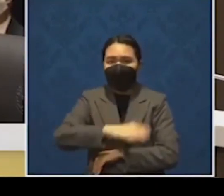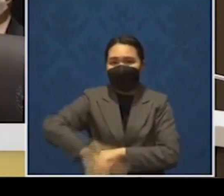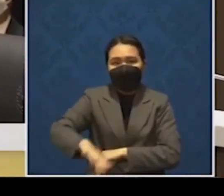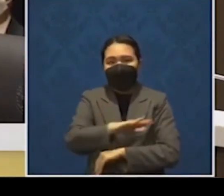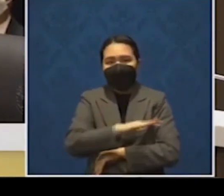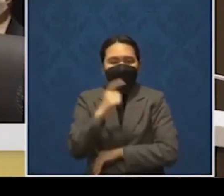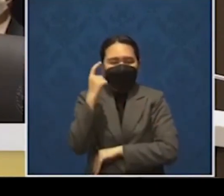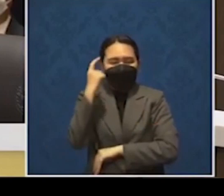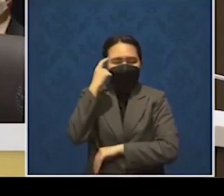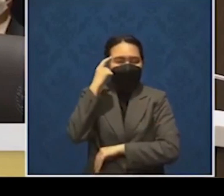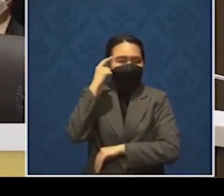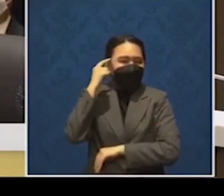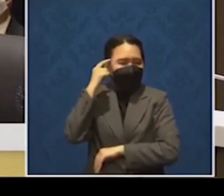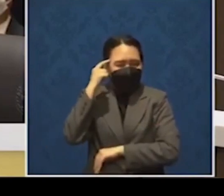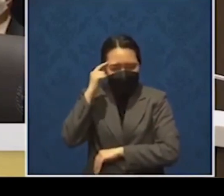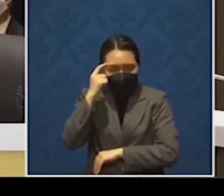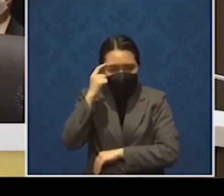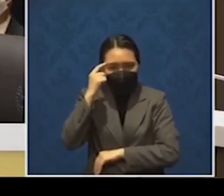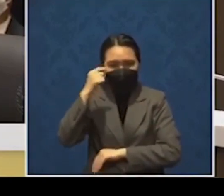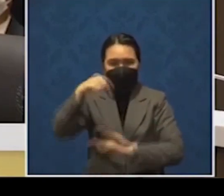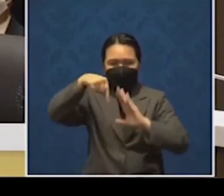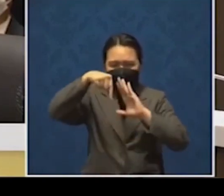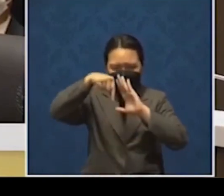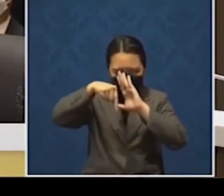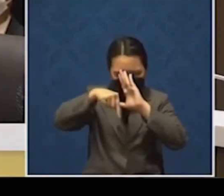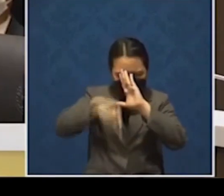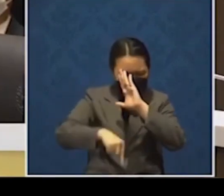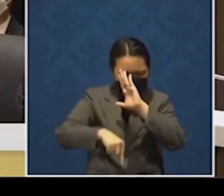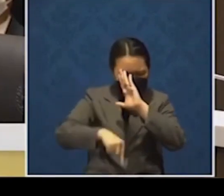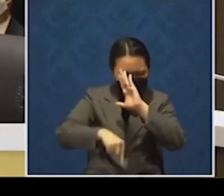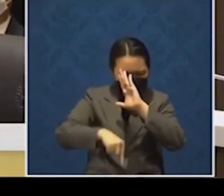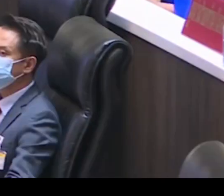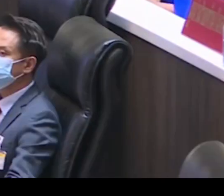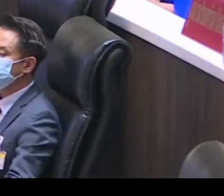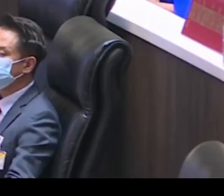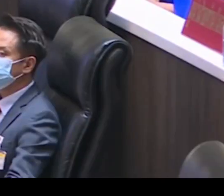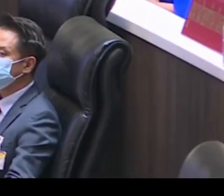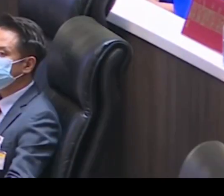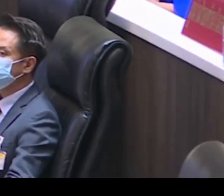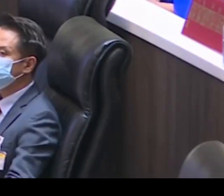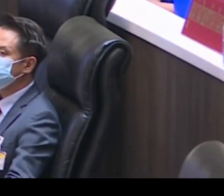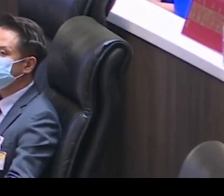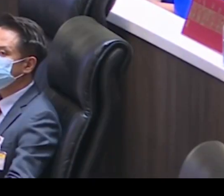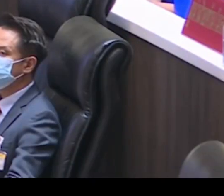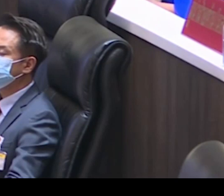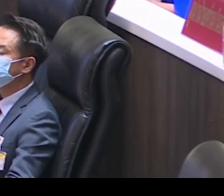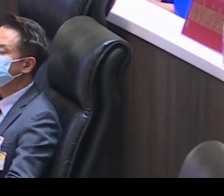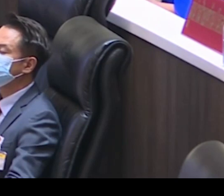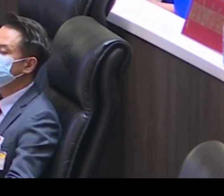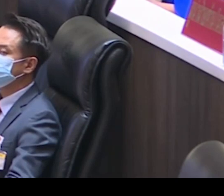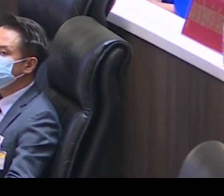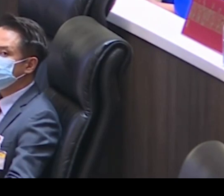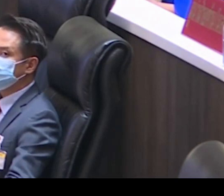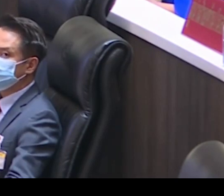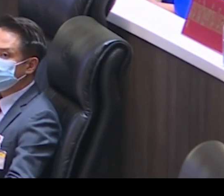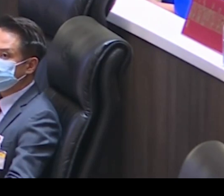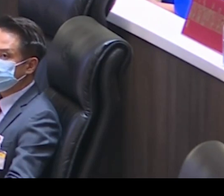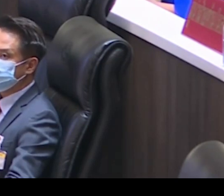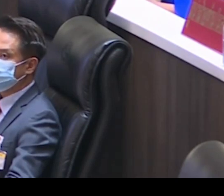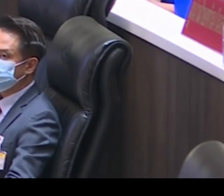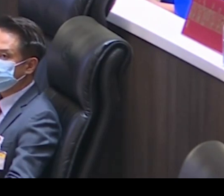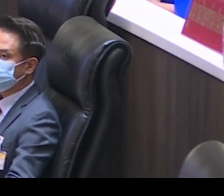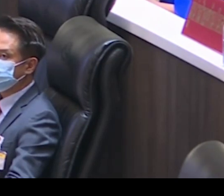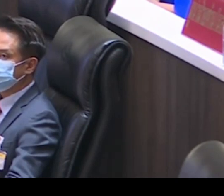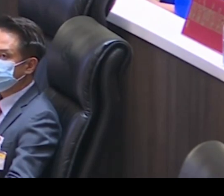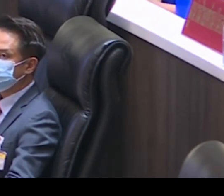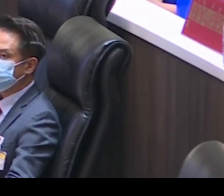จเห็นได้เลยว่าก้นบึ้งแห่งความตกต่ำนี้มันอยู่ที่ใด ด้านนายยุทธพงศ์จลัดเสถียรส.ส.มหาสารคามจากพรรคเพื่อไท